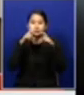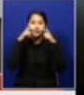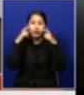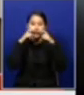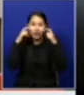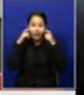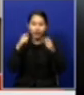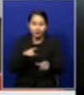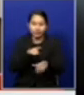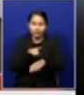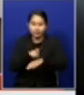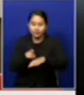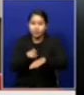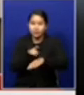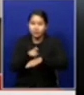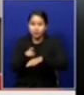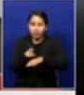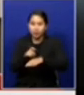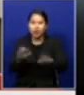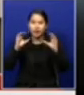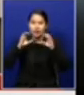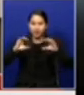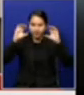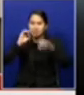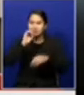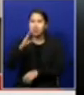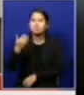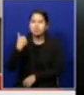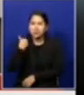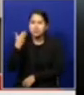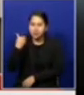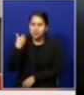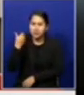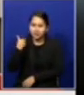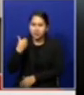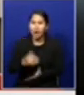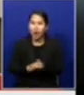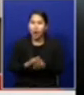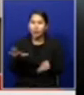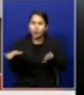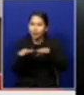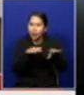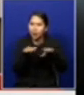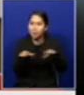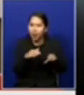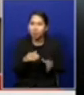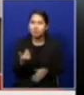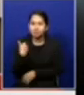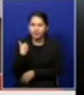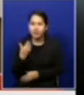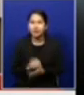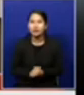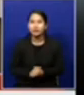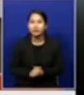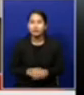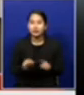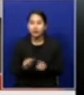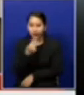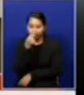เจลรัฐบาลประกาศว่ามีพร้อมเอาอยู่เอาก็จริงๆ